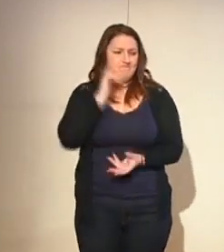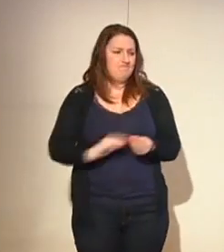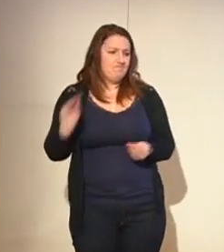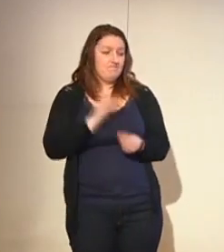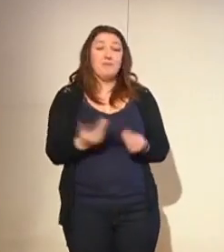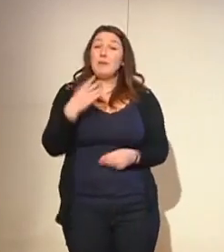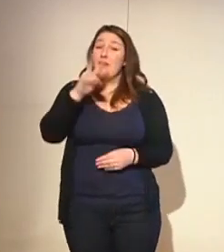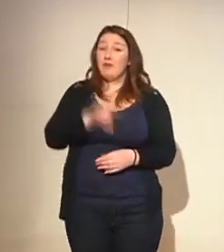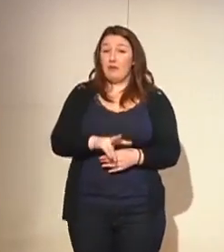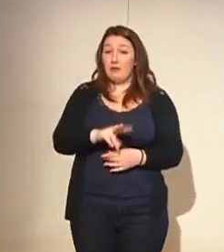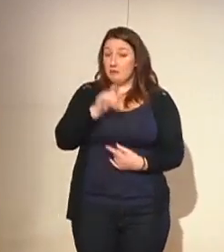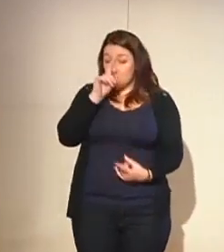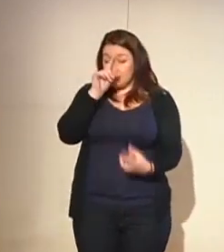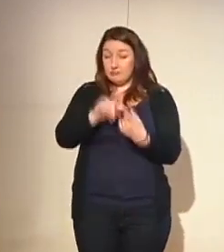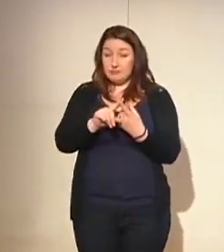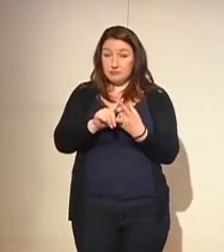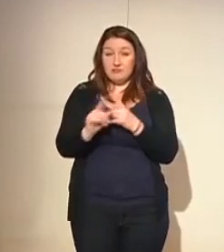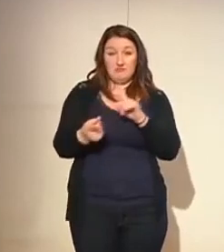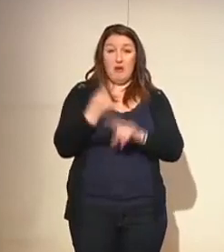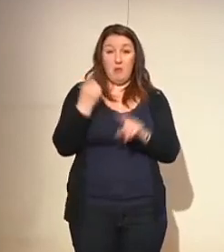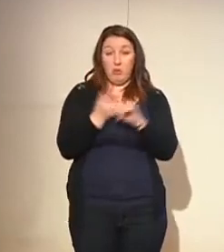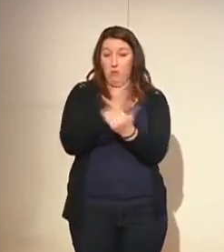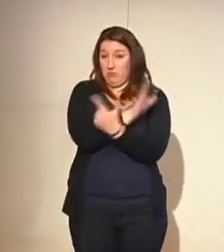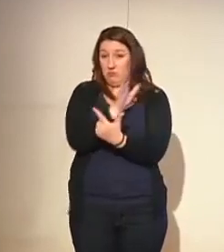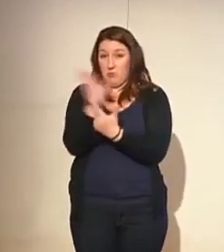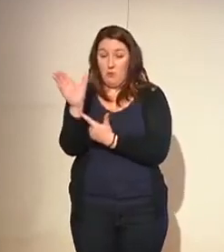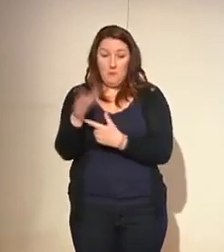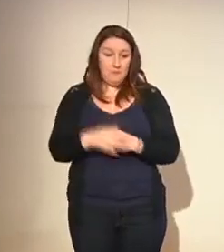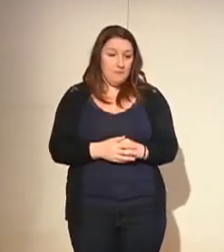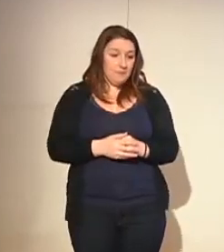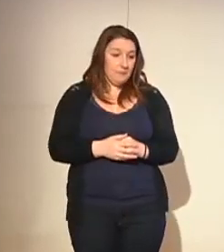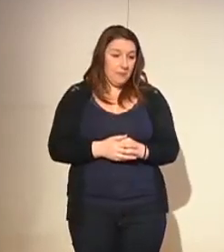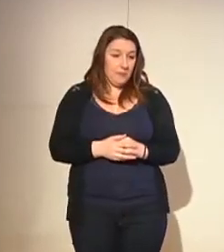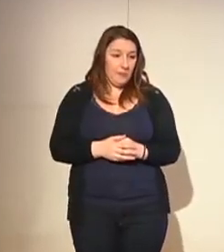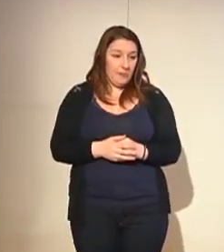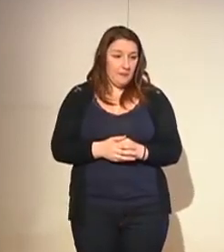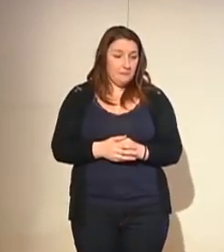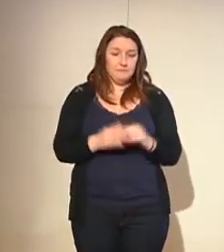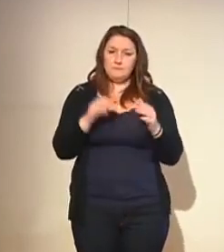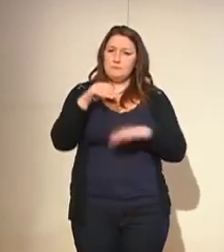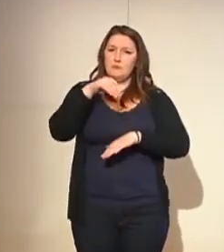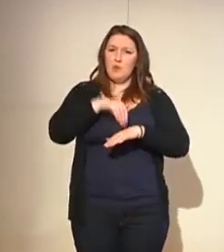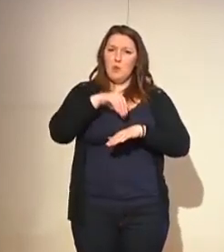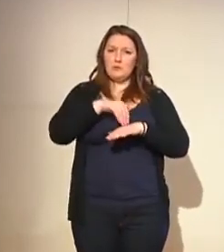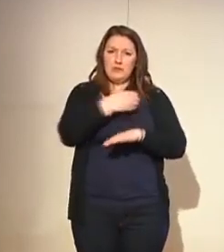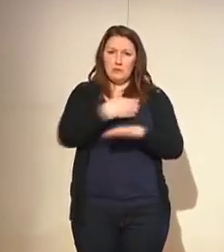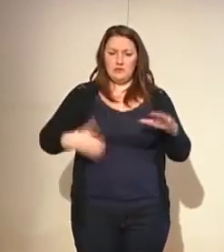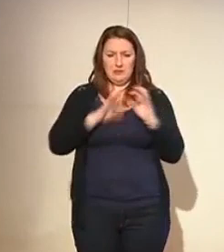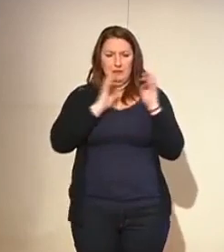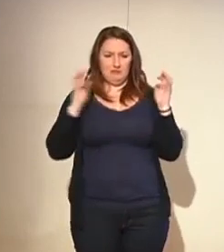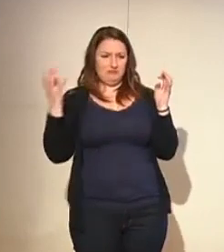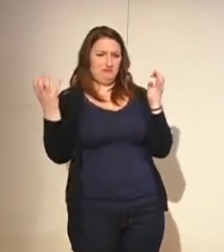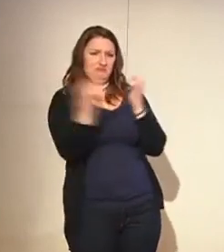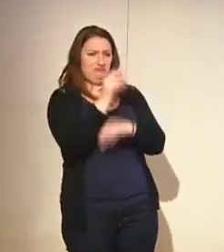est double tout d'abord elle touche à la sociologie de notre enceinte et de notre conseil municipal combien de